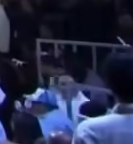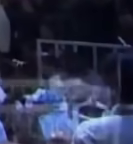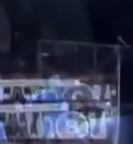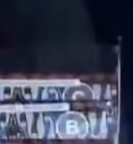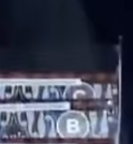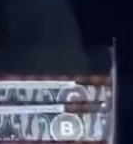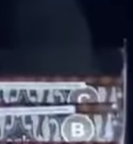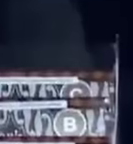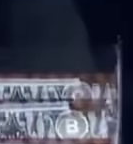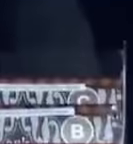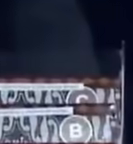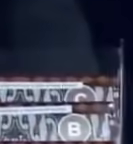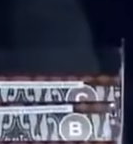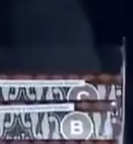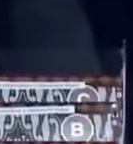i